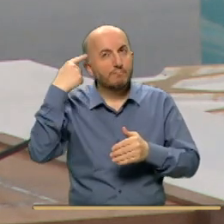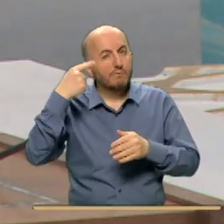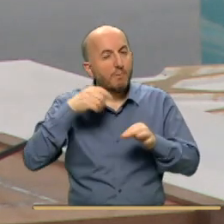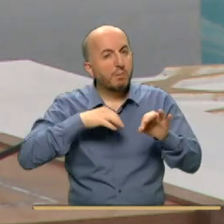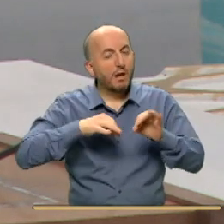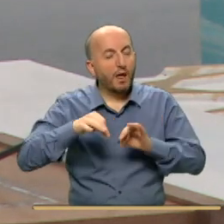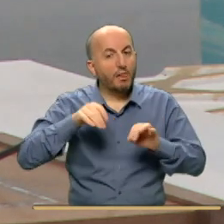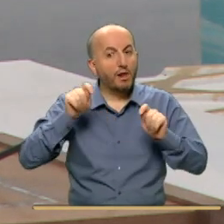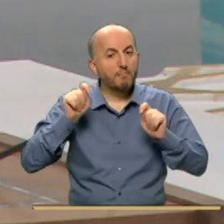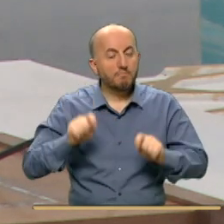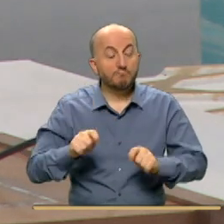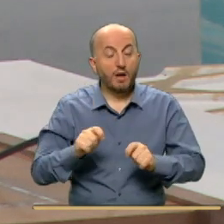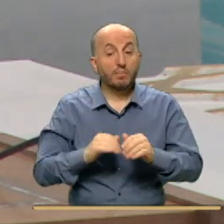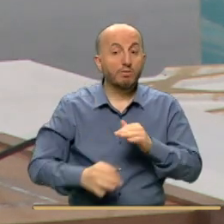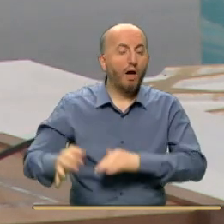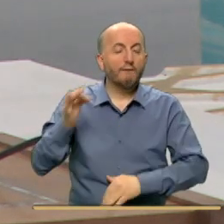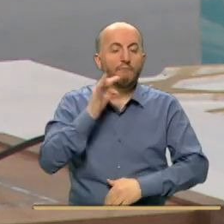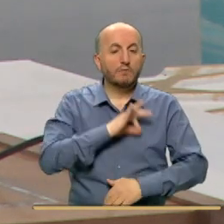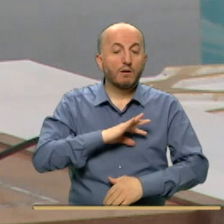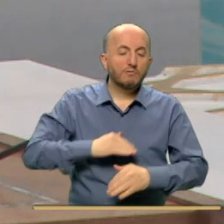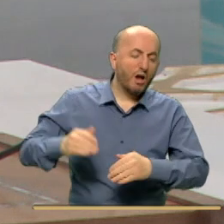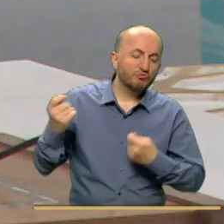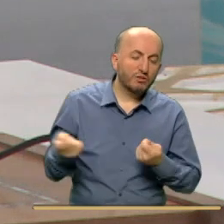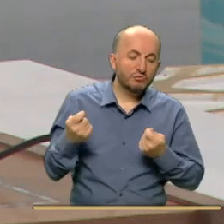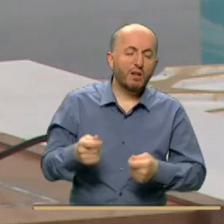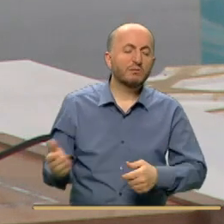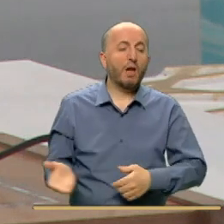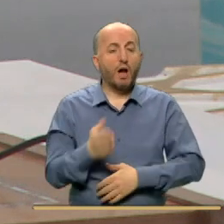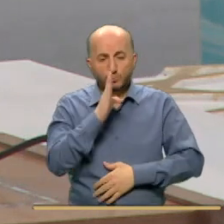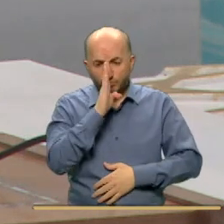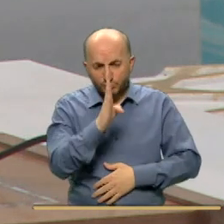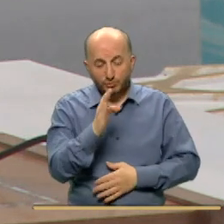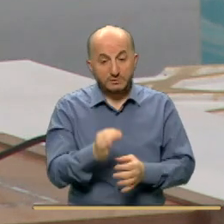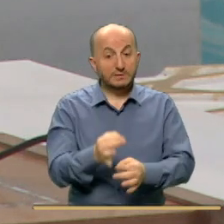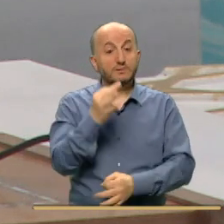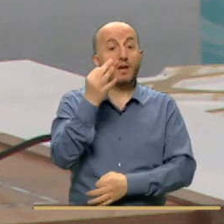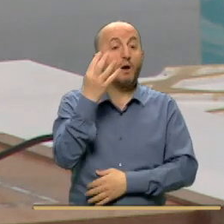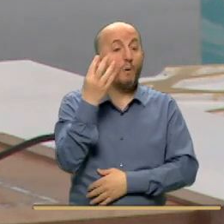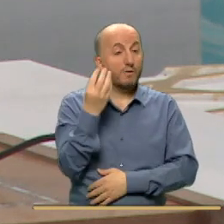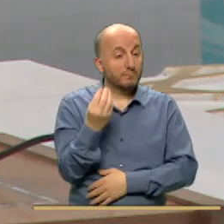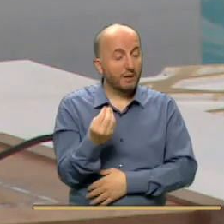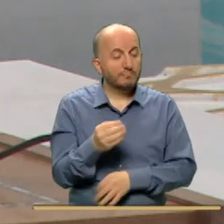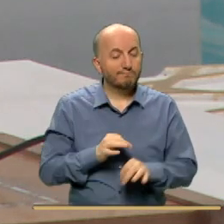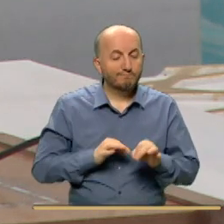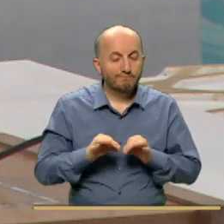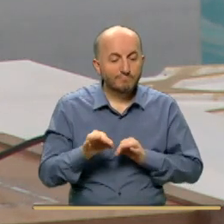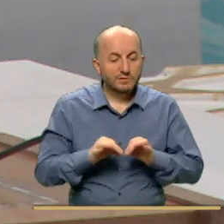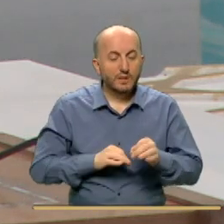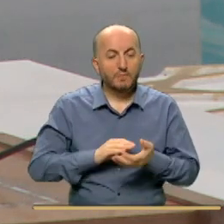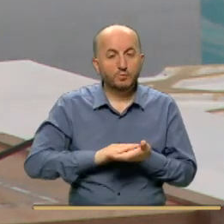yapmak, daha verimli, daha çalışkan, daha dürüst, daha iyi bir insan olmanın